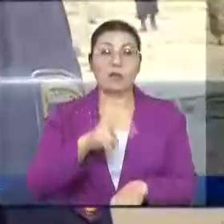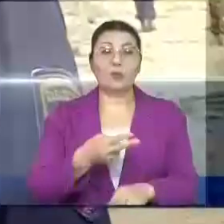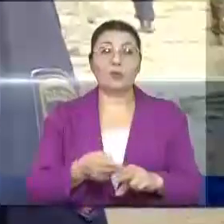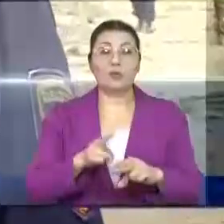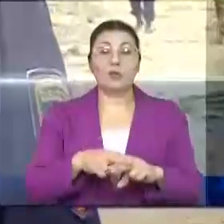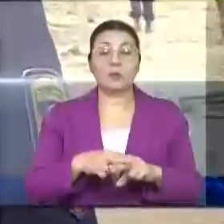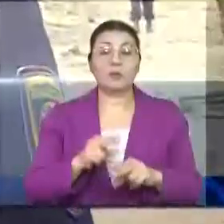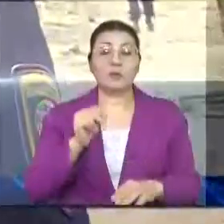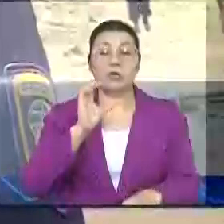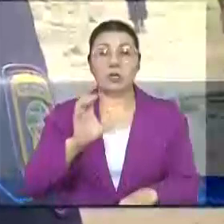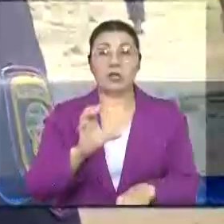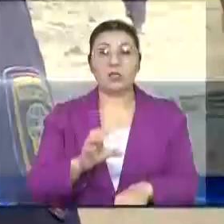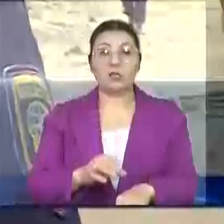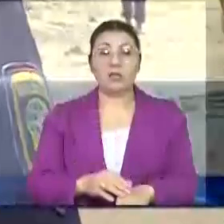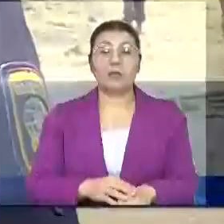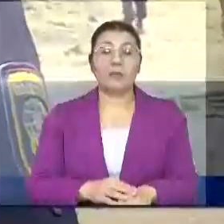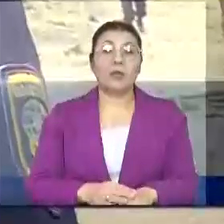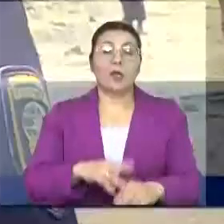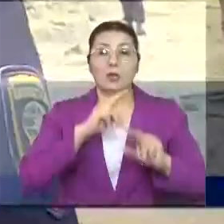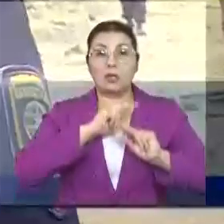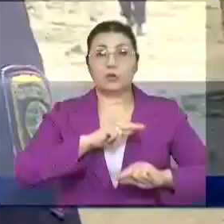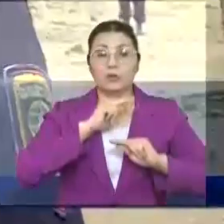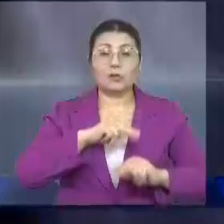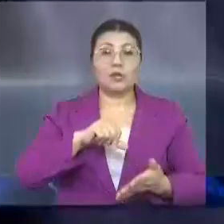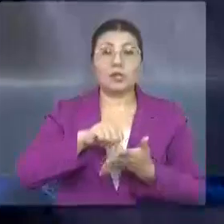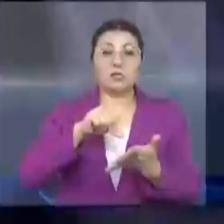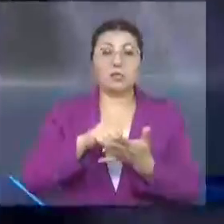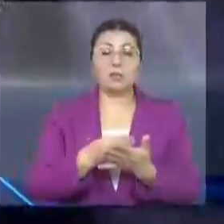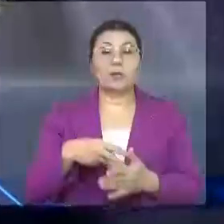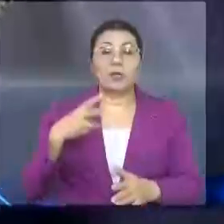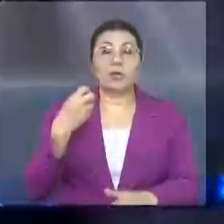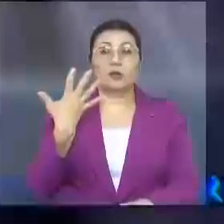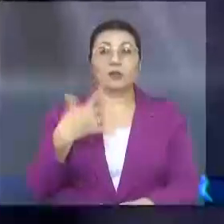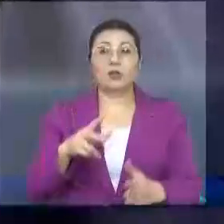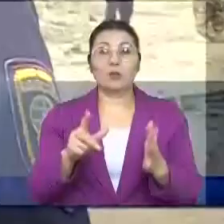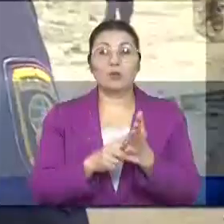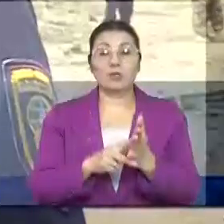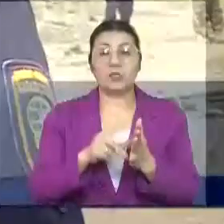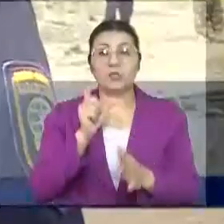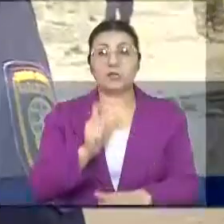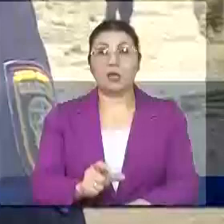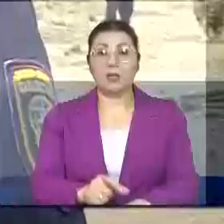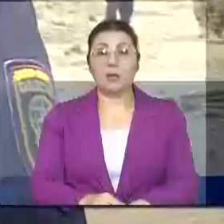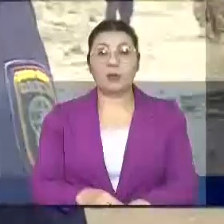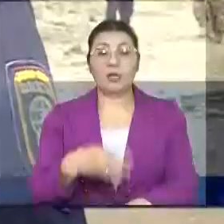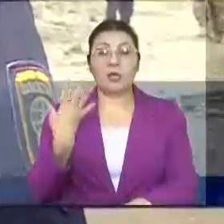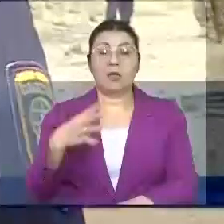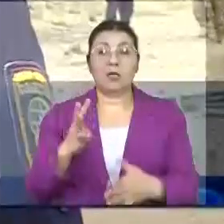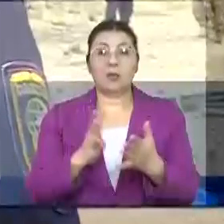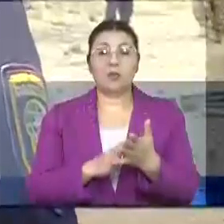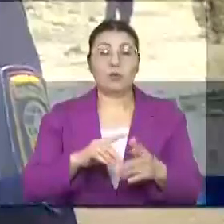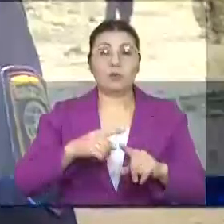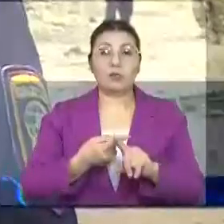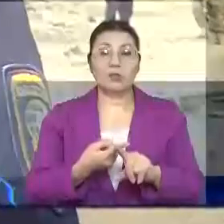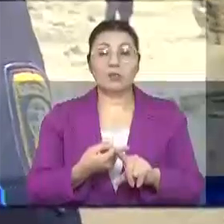атқан төтенше жағдайды жою бойынша жұмыстарын атқарады, көрсететін болады. 258 адам, 59 техника қазіргі таңда